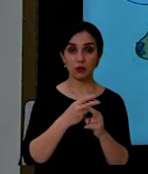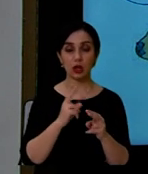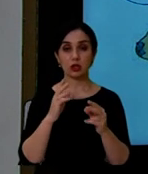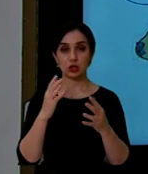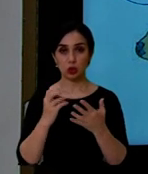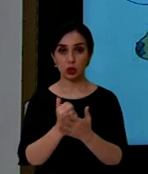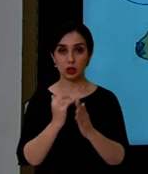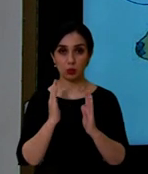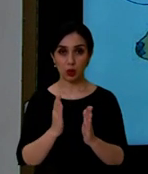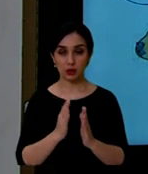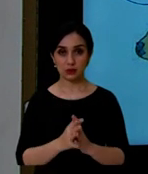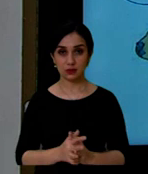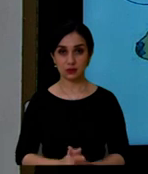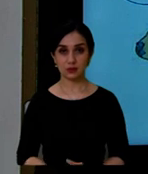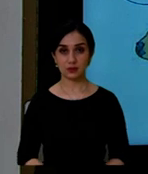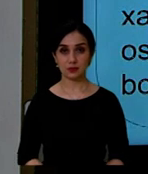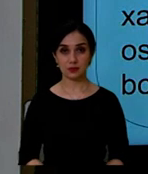bo'ladi.